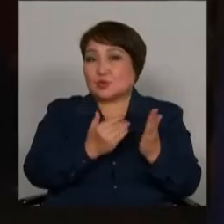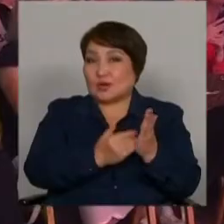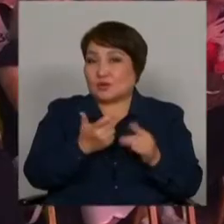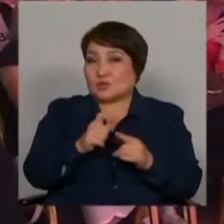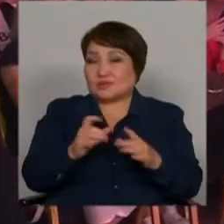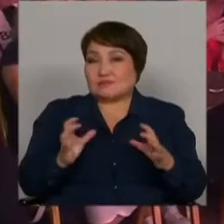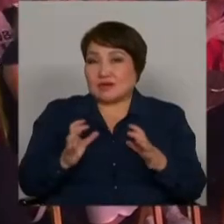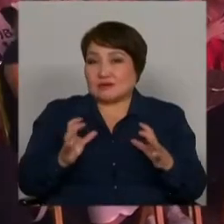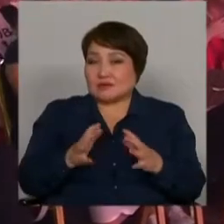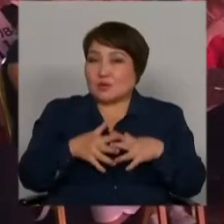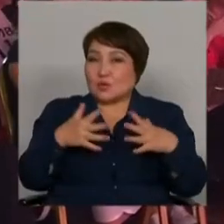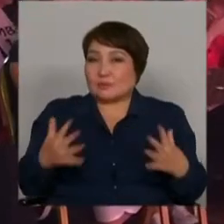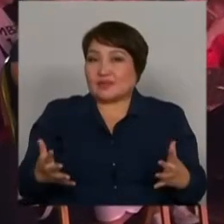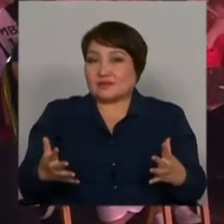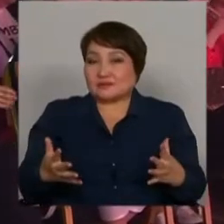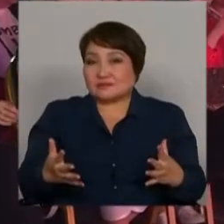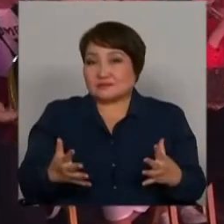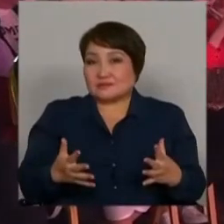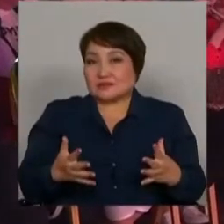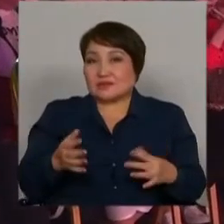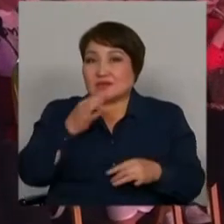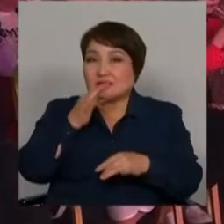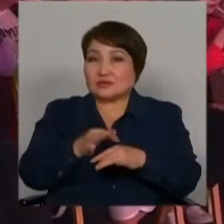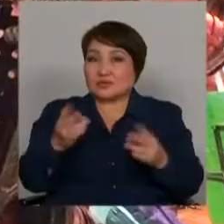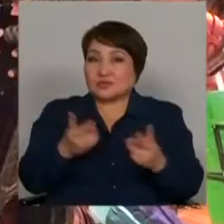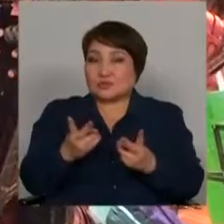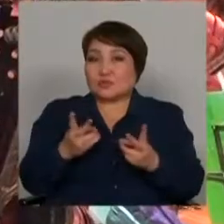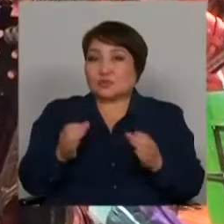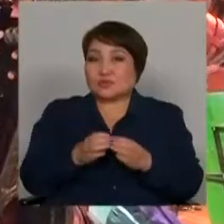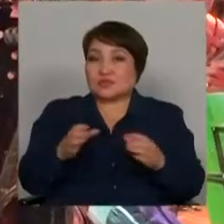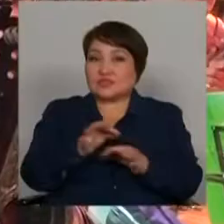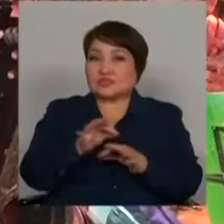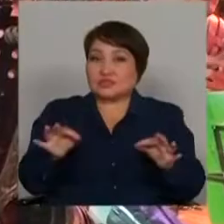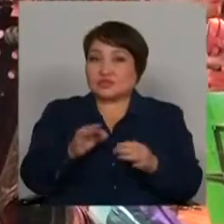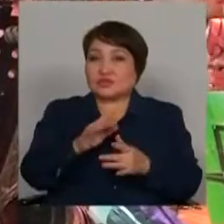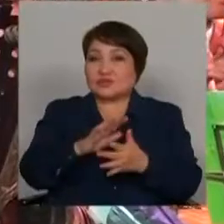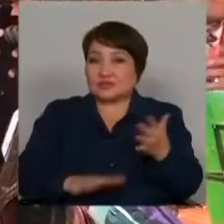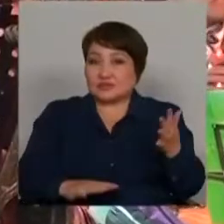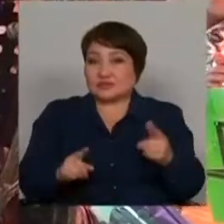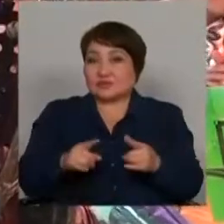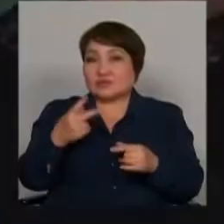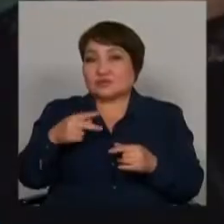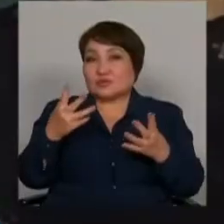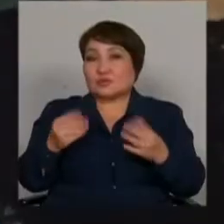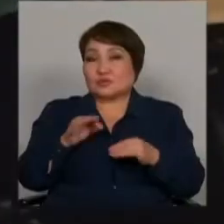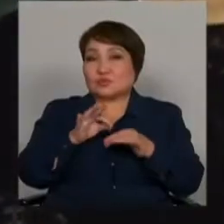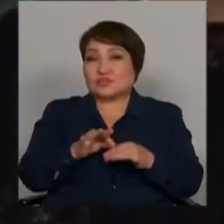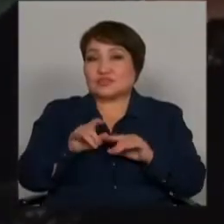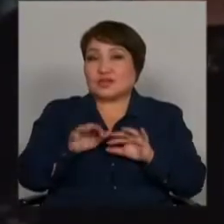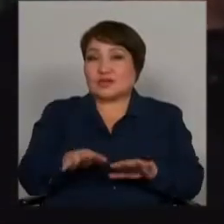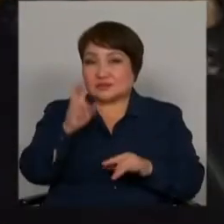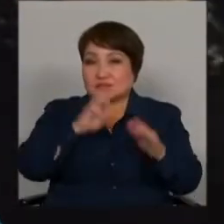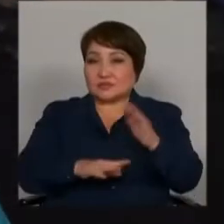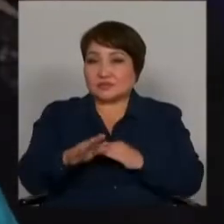ауқымды. Ескерте кетейік, бүгін оркестрлер шеруі жалғасады. Кешкі 20:00-де өтетін шараға еліміздегі атақты рок